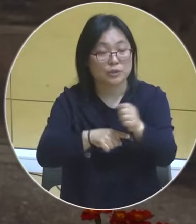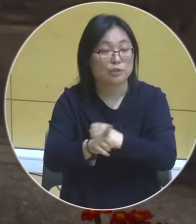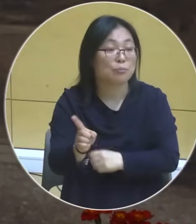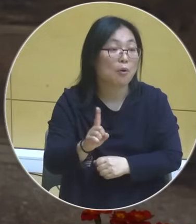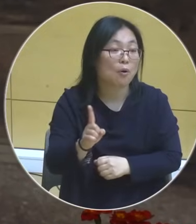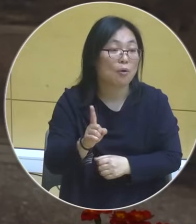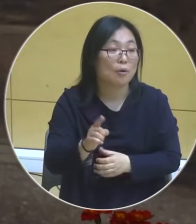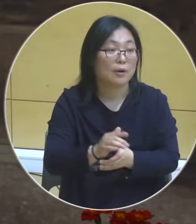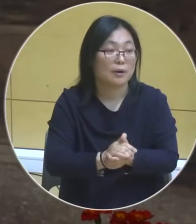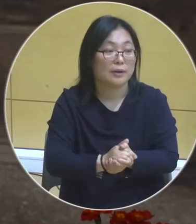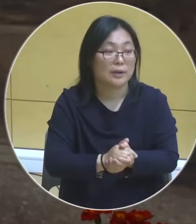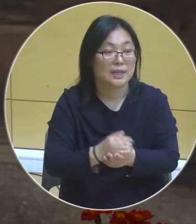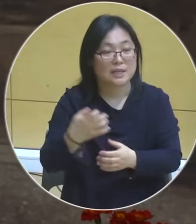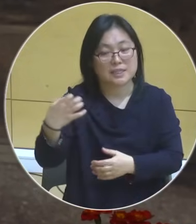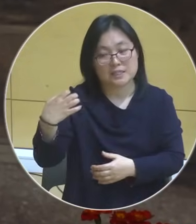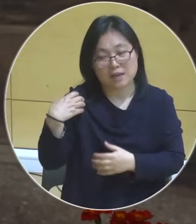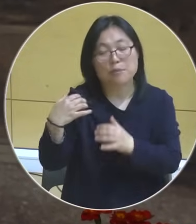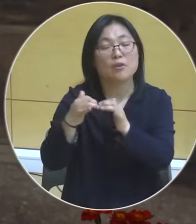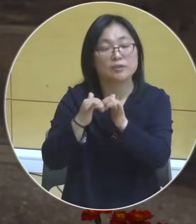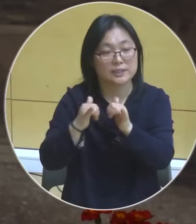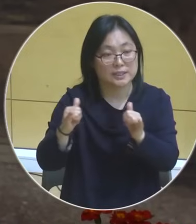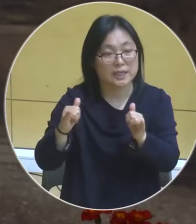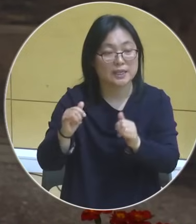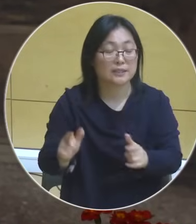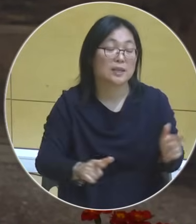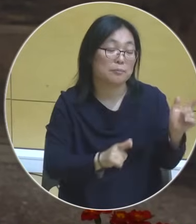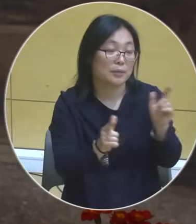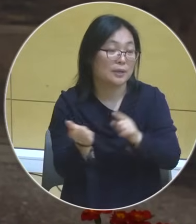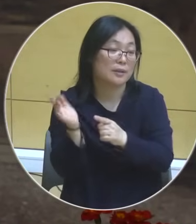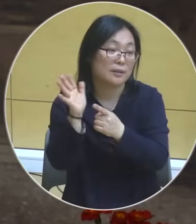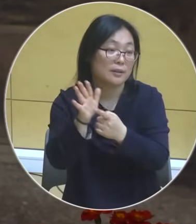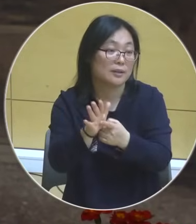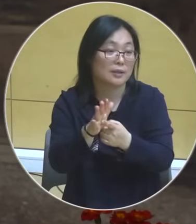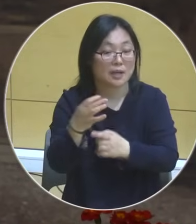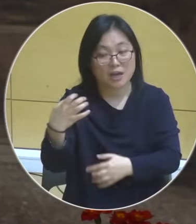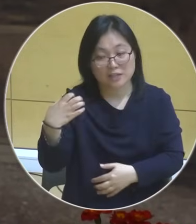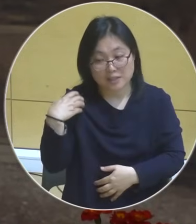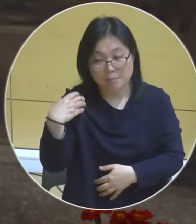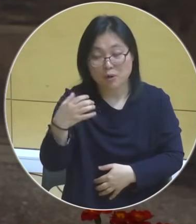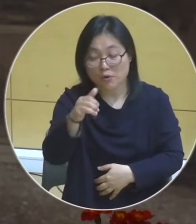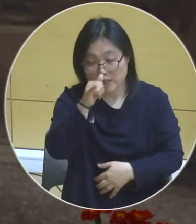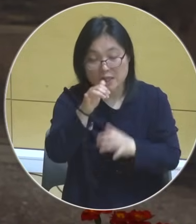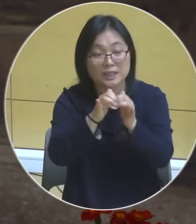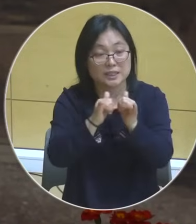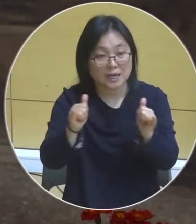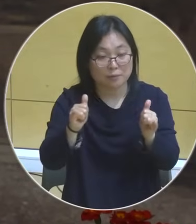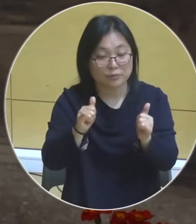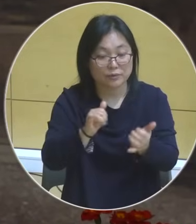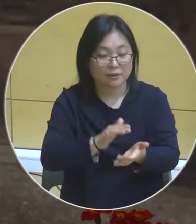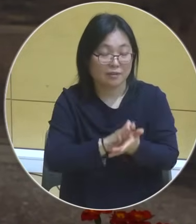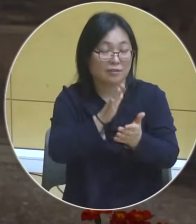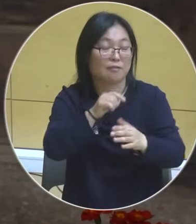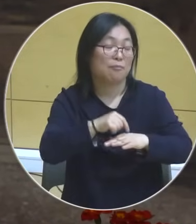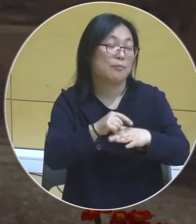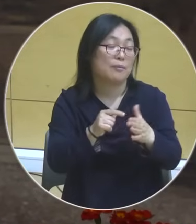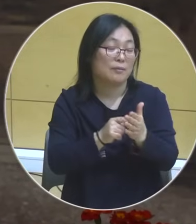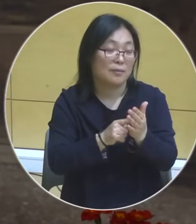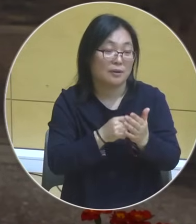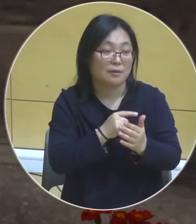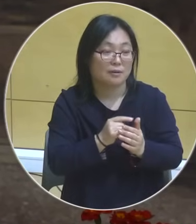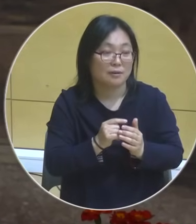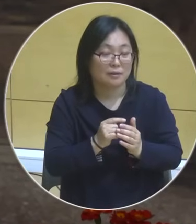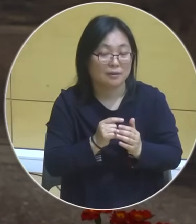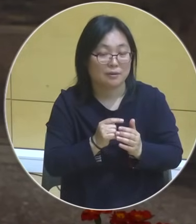뭘까? 여기서 사명자의 삶이 나타납니다. 여러분, 사명이 있는 사람은 열정과 헌신과 희생이 있습니다.